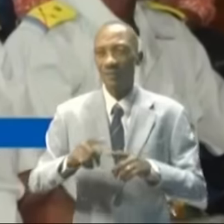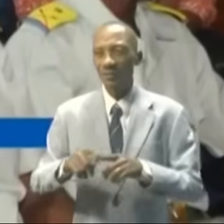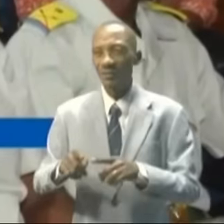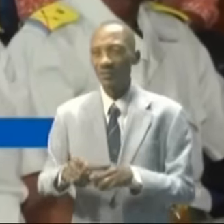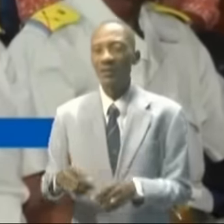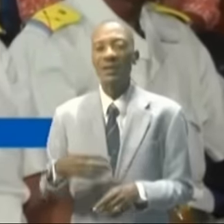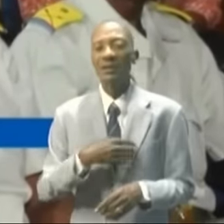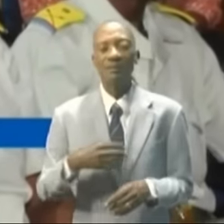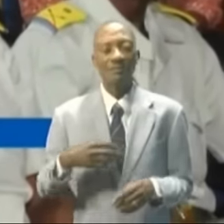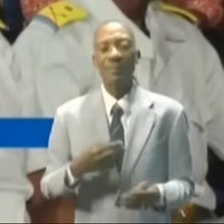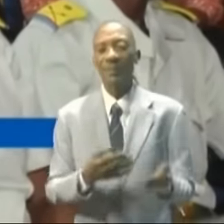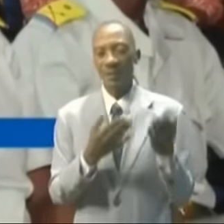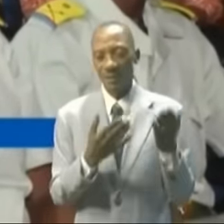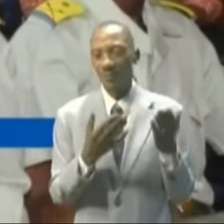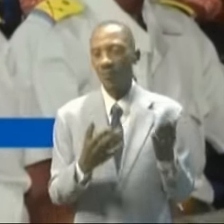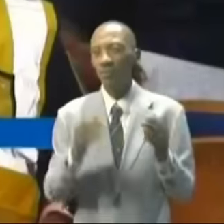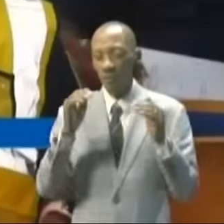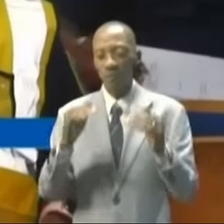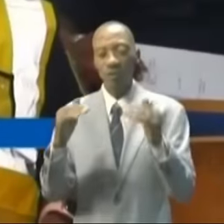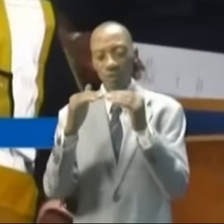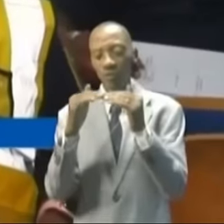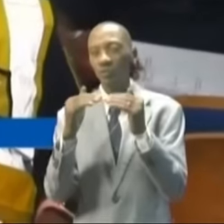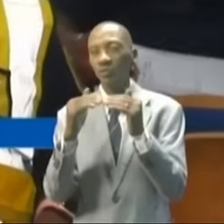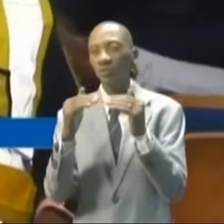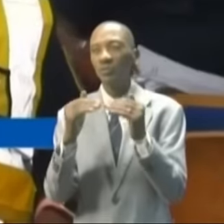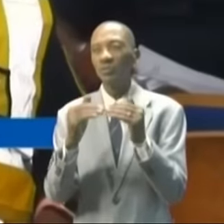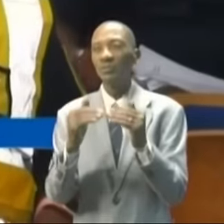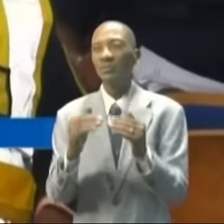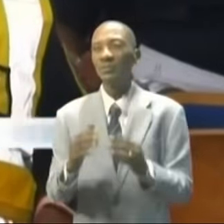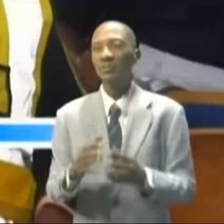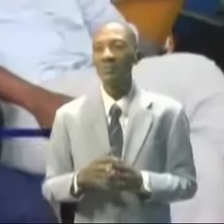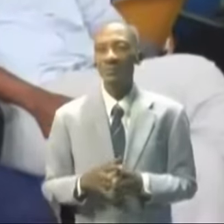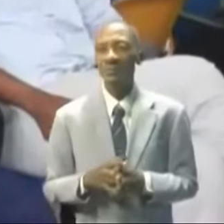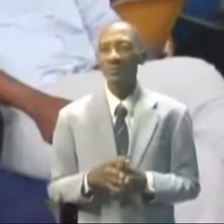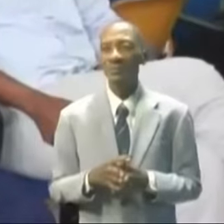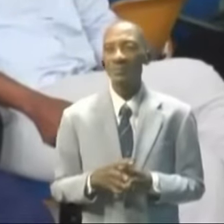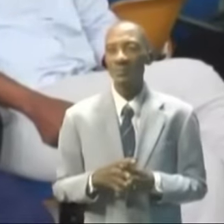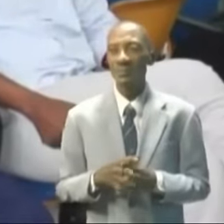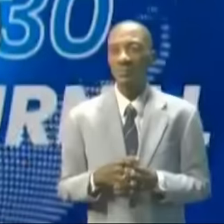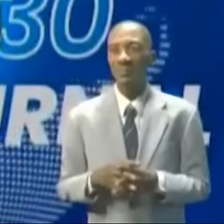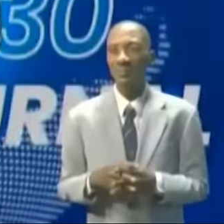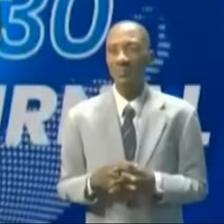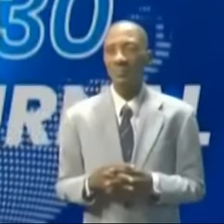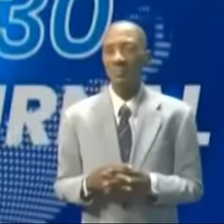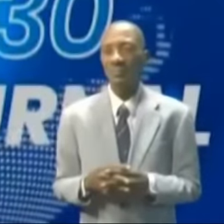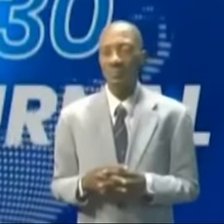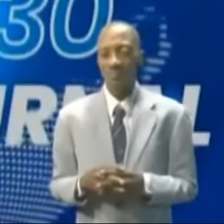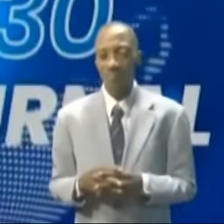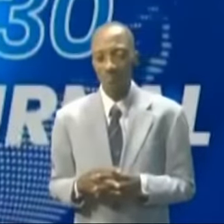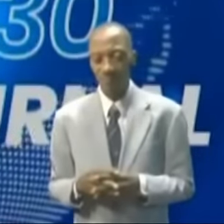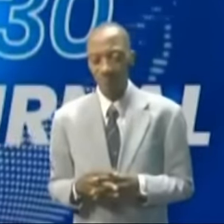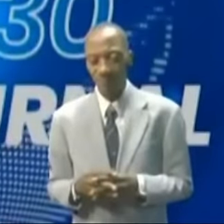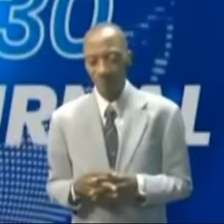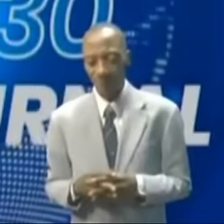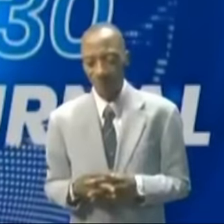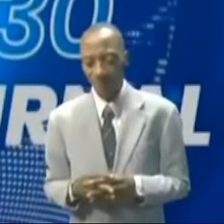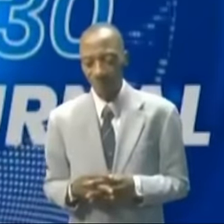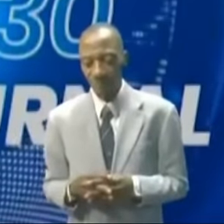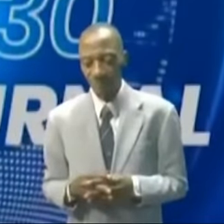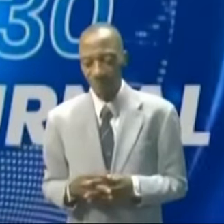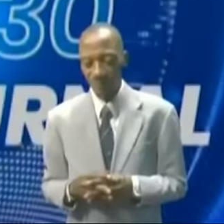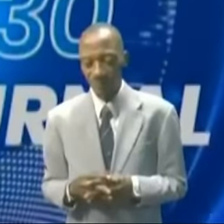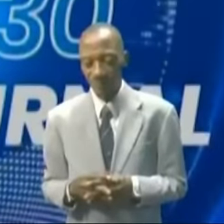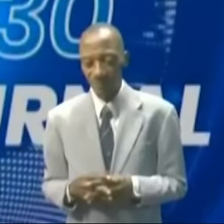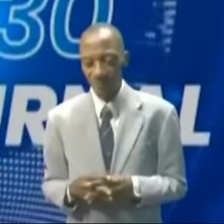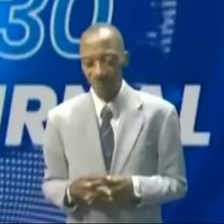jours regroupent les femmes des FRDC, de la PNC et de la NER. La société Congo